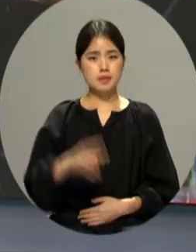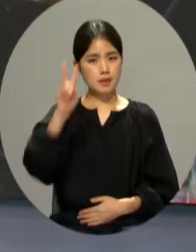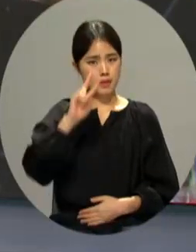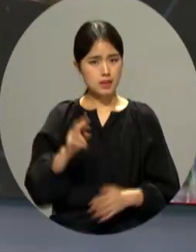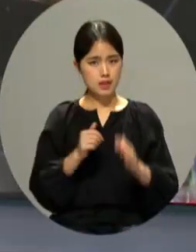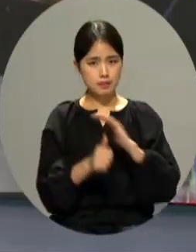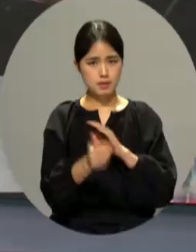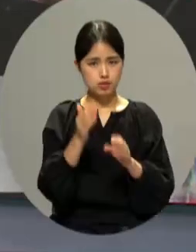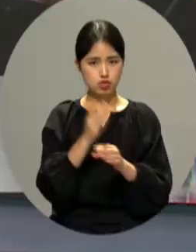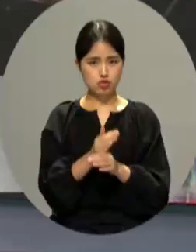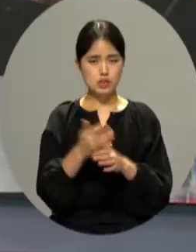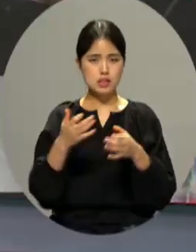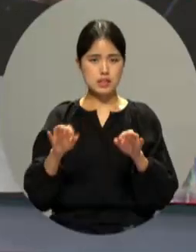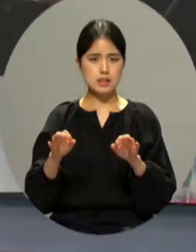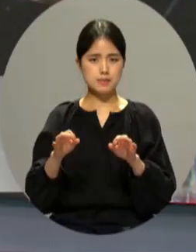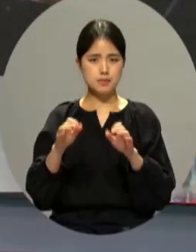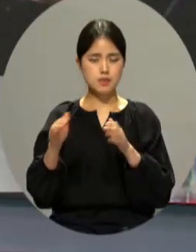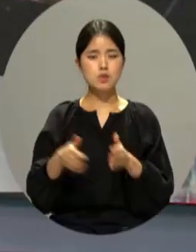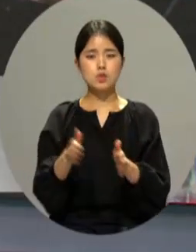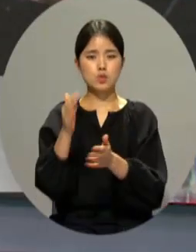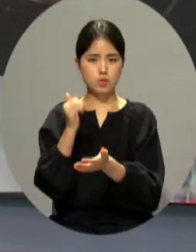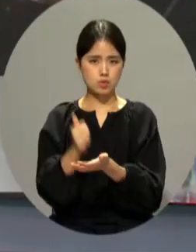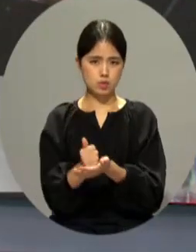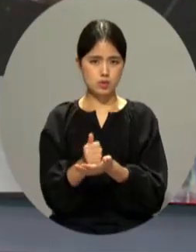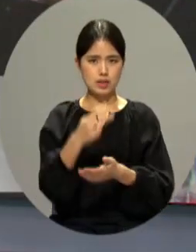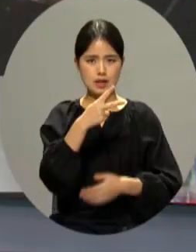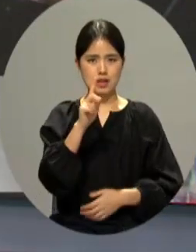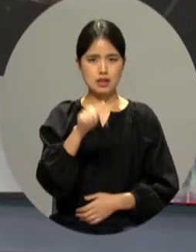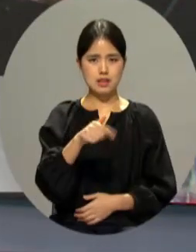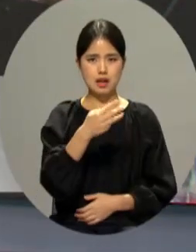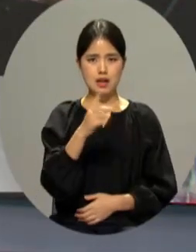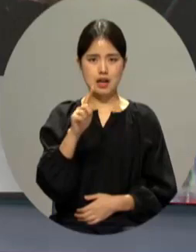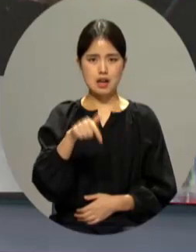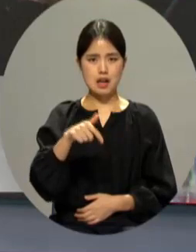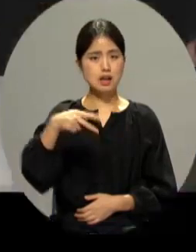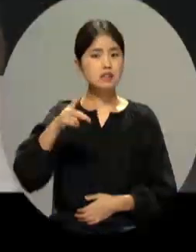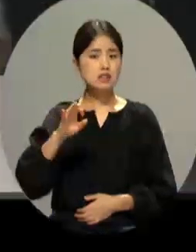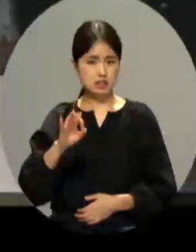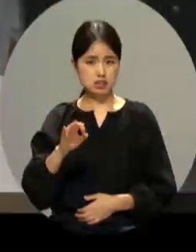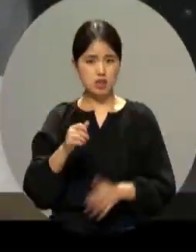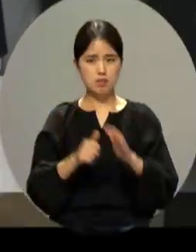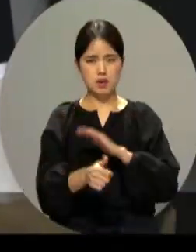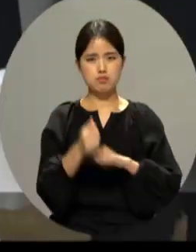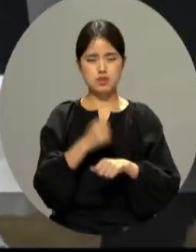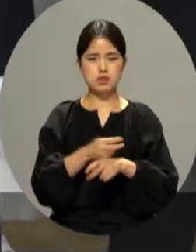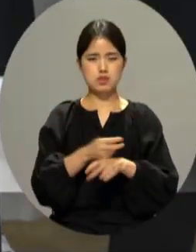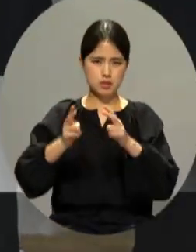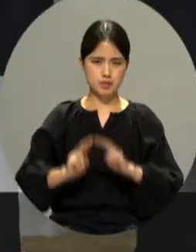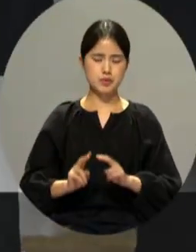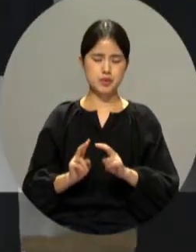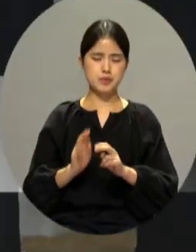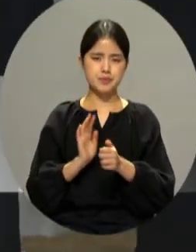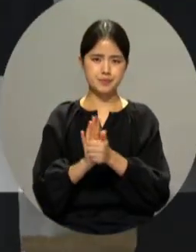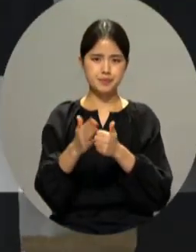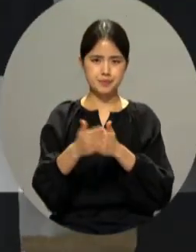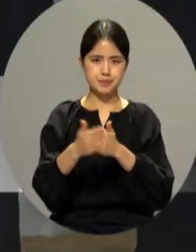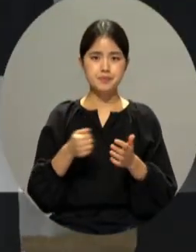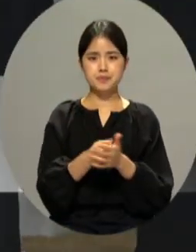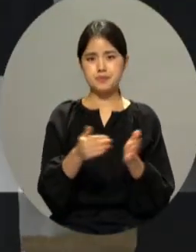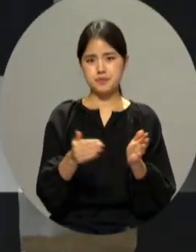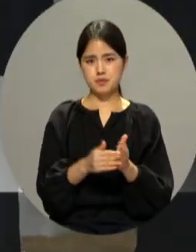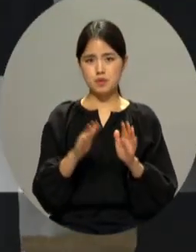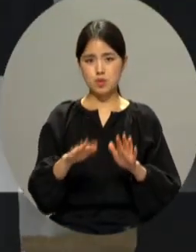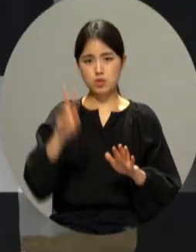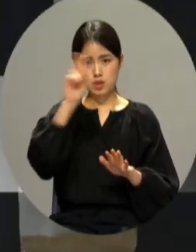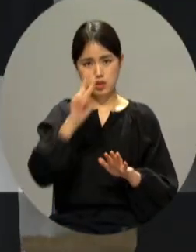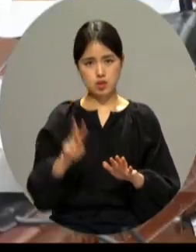베트남을 방문 중인 김관영 전북지사가 당락성을 방문해 교류협력에 뜻을 모았습니다. 김 지사는 오늘